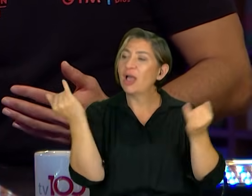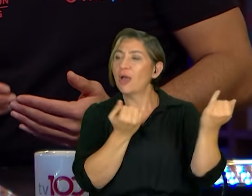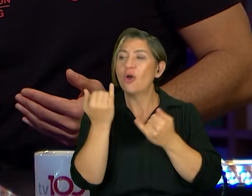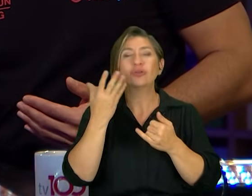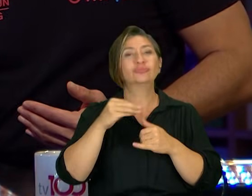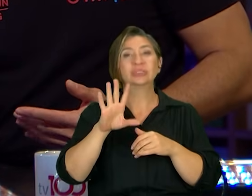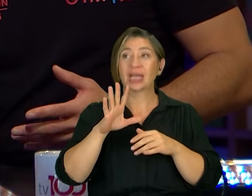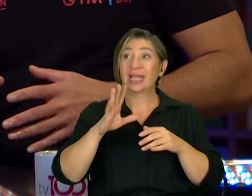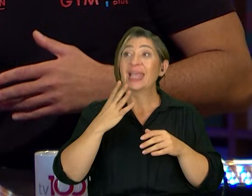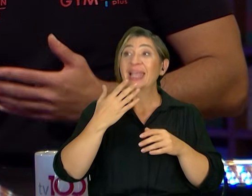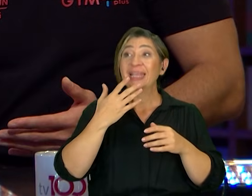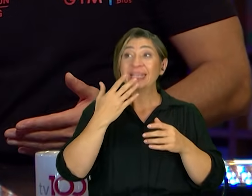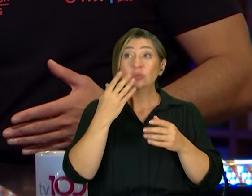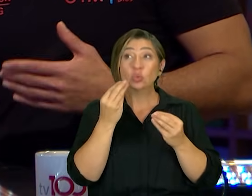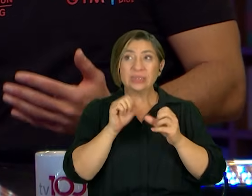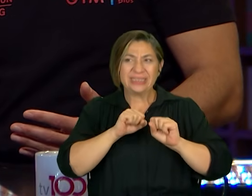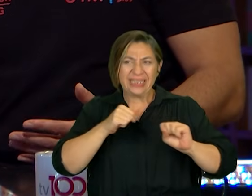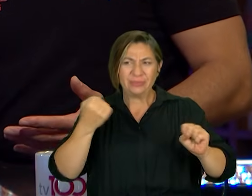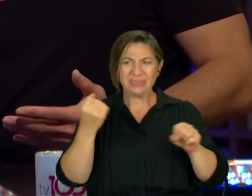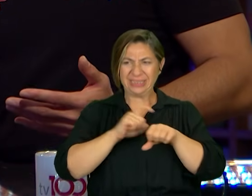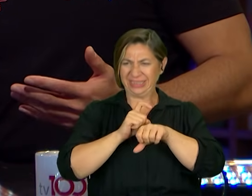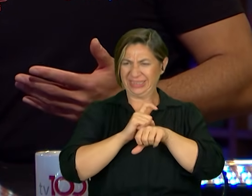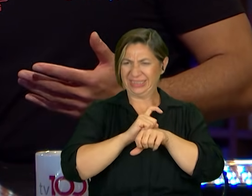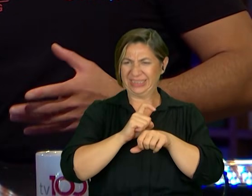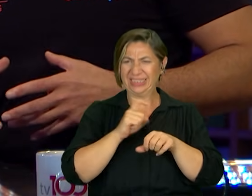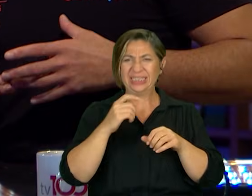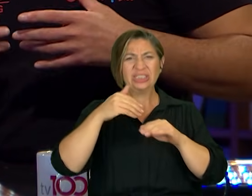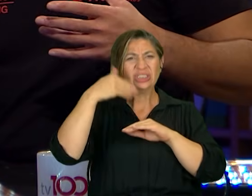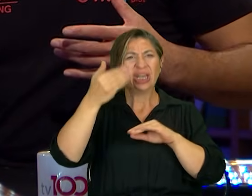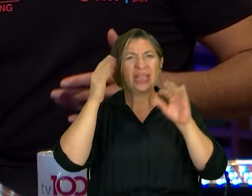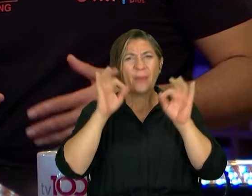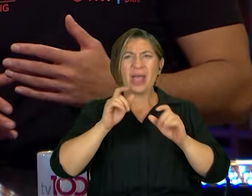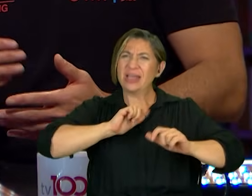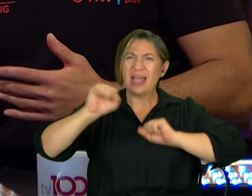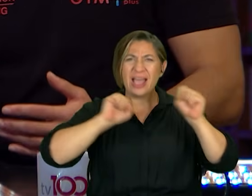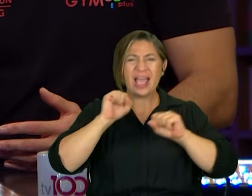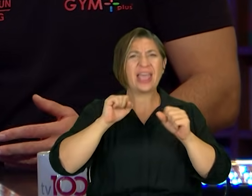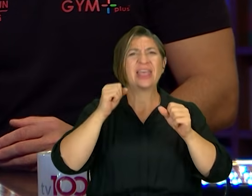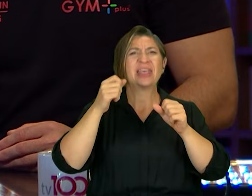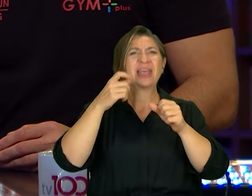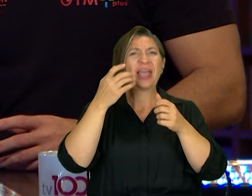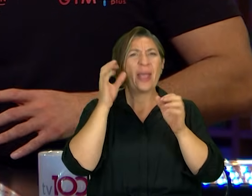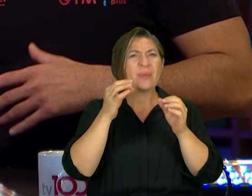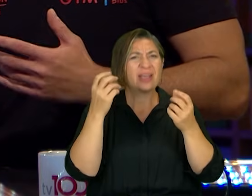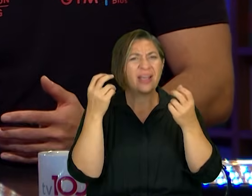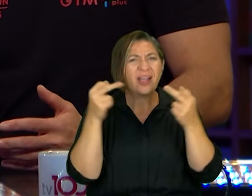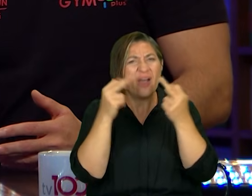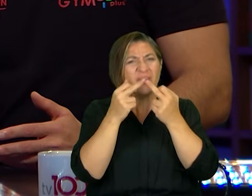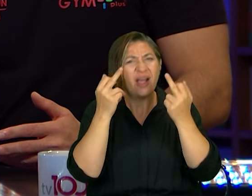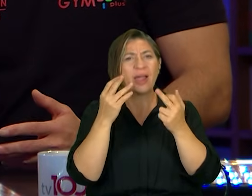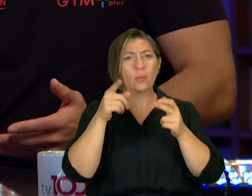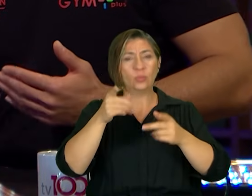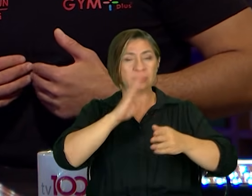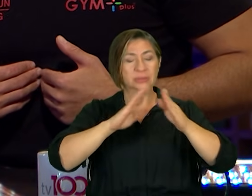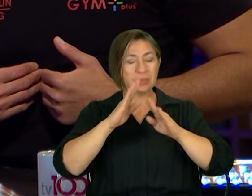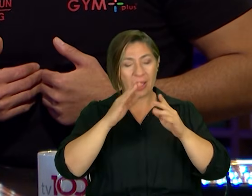Ve yetişkinlere de bu yansıyor. Mesela çok gerilimli, sinirli, dışarıda sürekli trafikte kavga eden insanlar Wing Chun eğitimleri